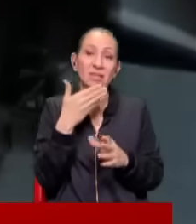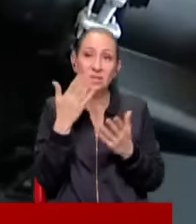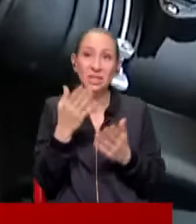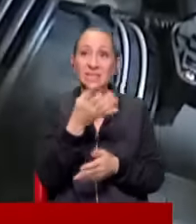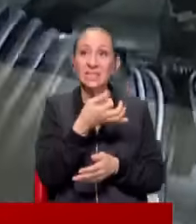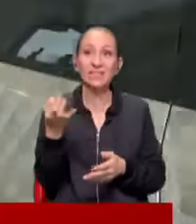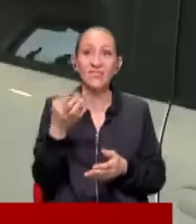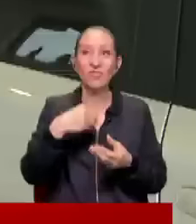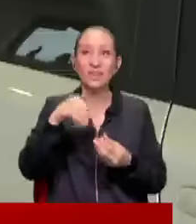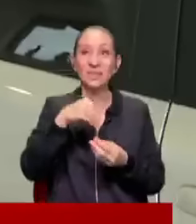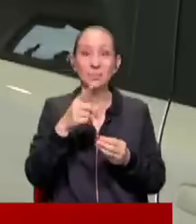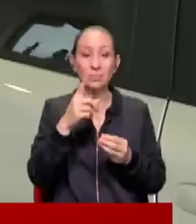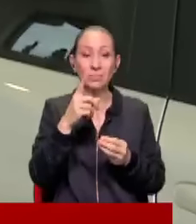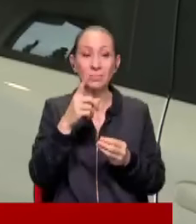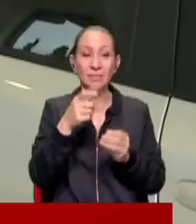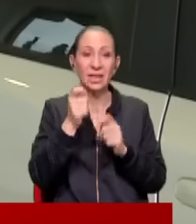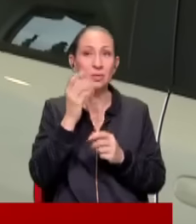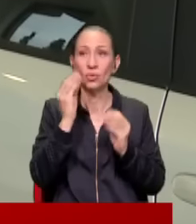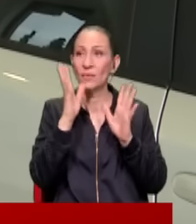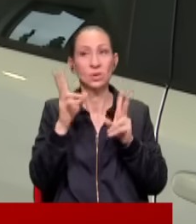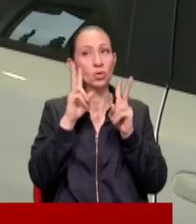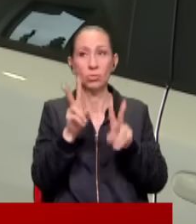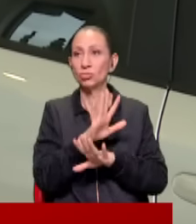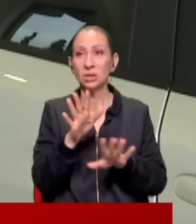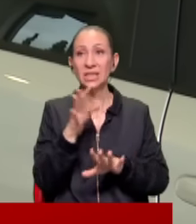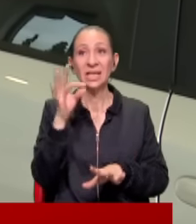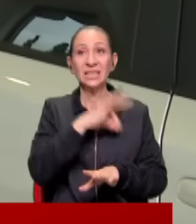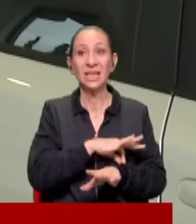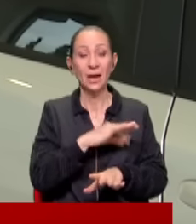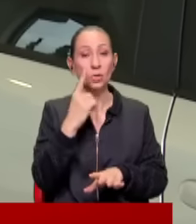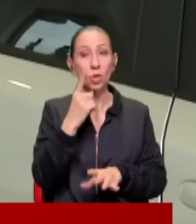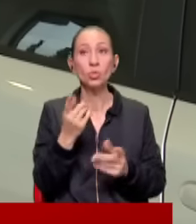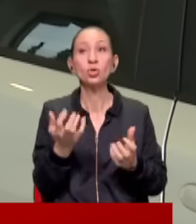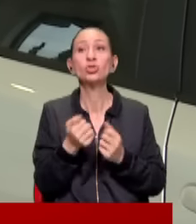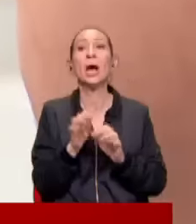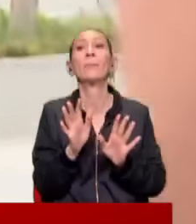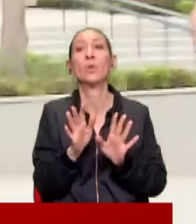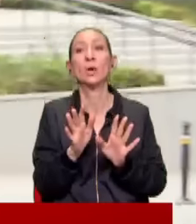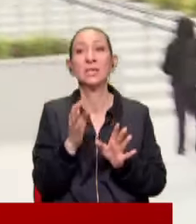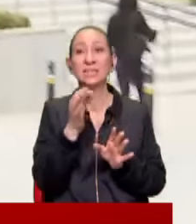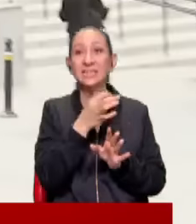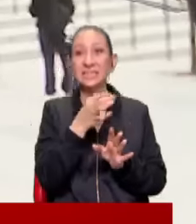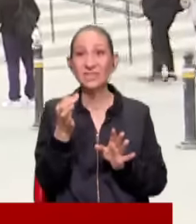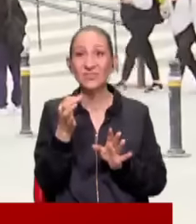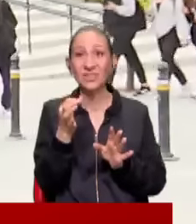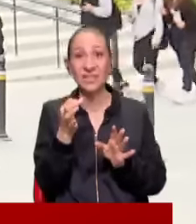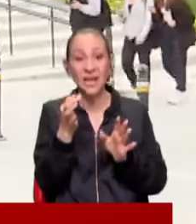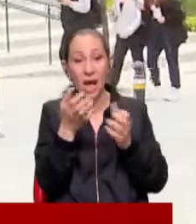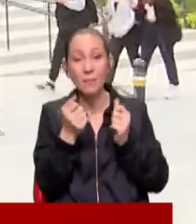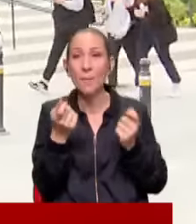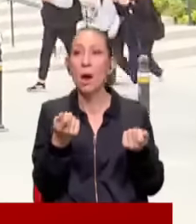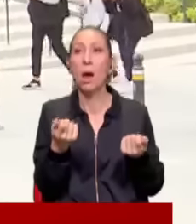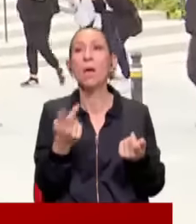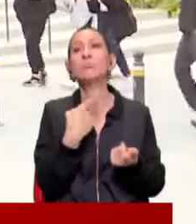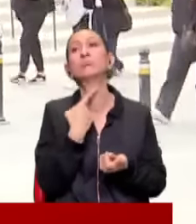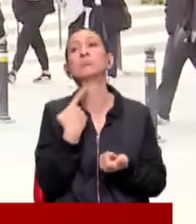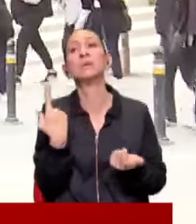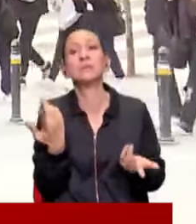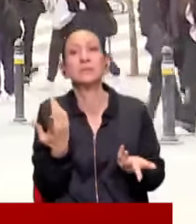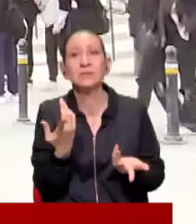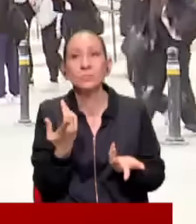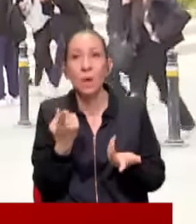Sıfır faizli bir kredi artık çok görmeyeceğiz. Çünkü kar marjları bunu kurtarmıyor artık. Sıfırın yanına yanaşmak bile para ya. İmkanı var